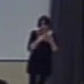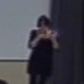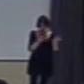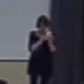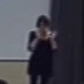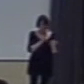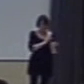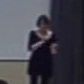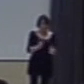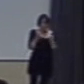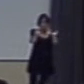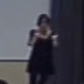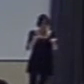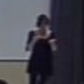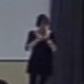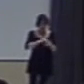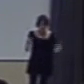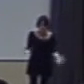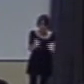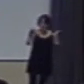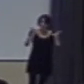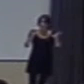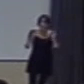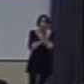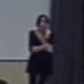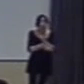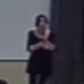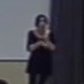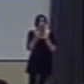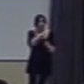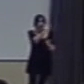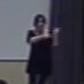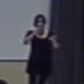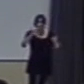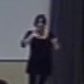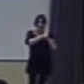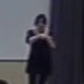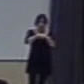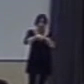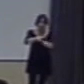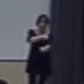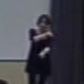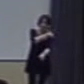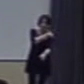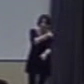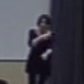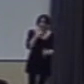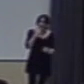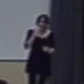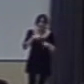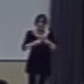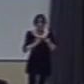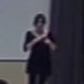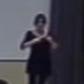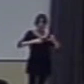rellançar el premi, per reactivar-lo, perquè la gent que esteu implicats, no?, amb instruments, amb eines